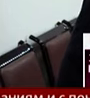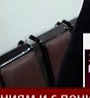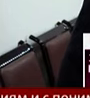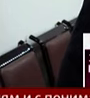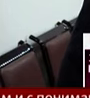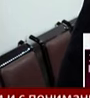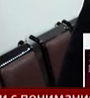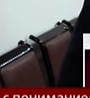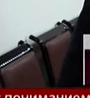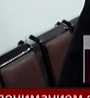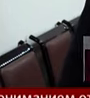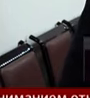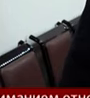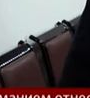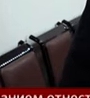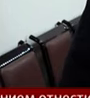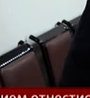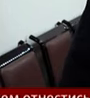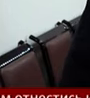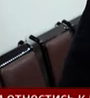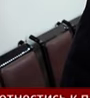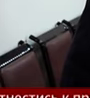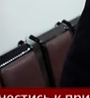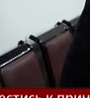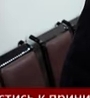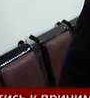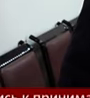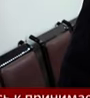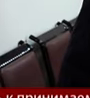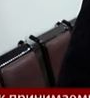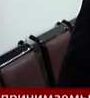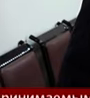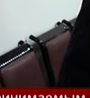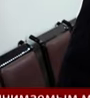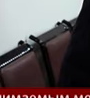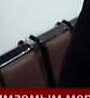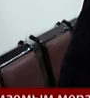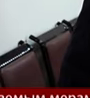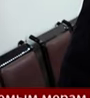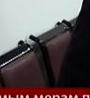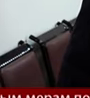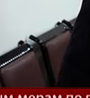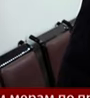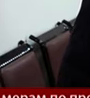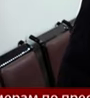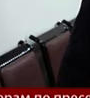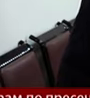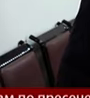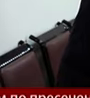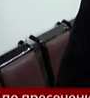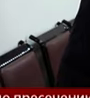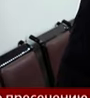стране, я призываю всех совершать только обдуманные действия, руководствоваться